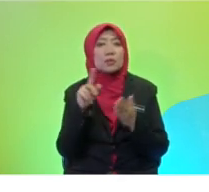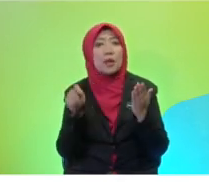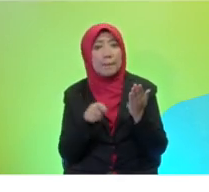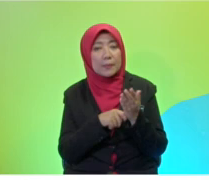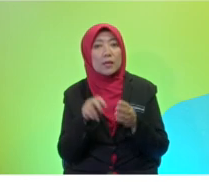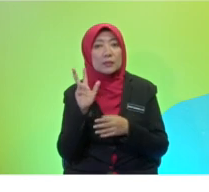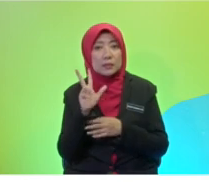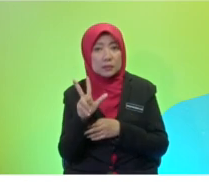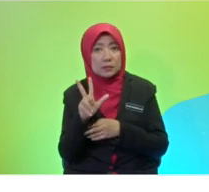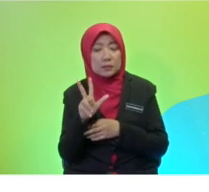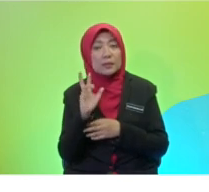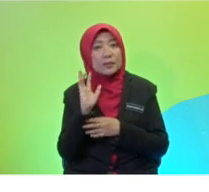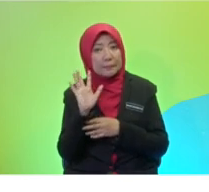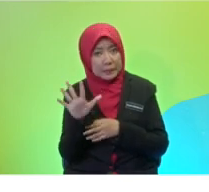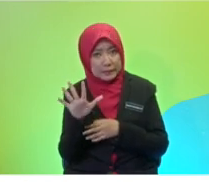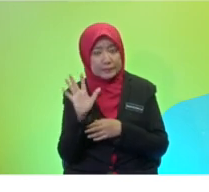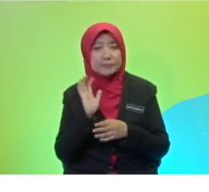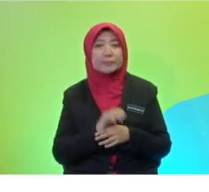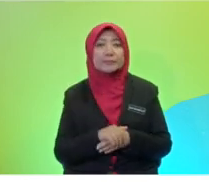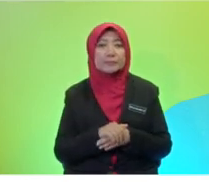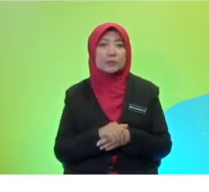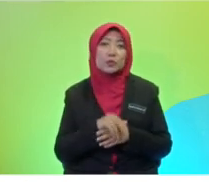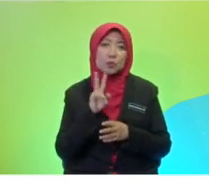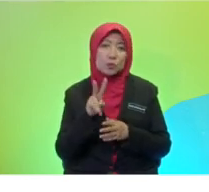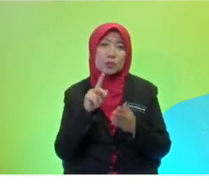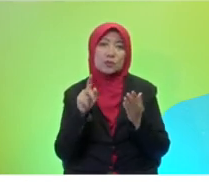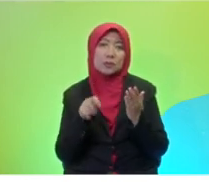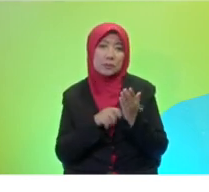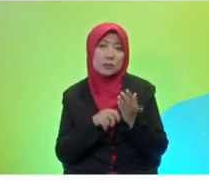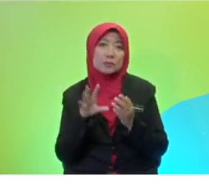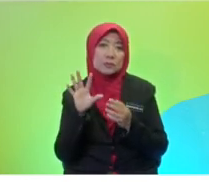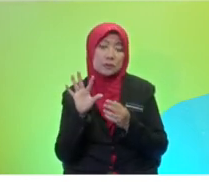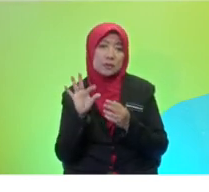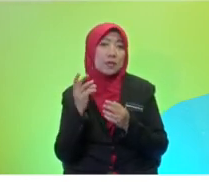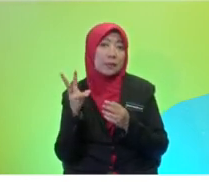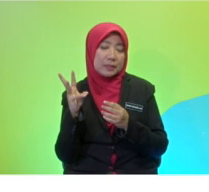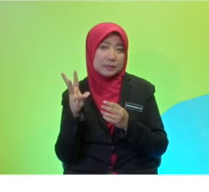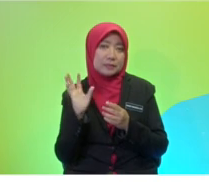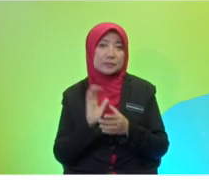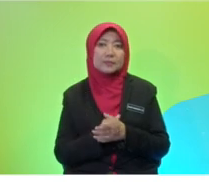35 2 + 5 + 9 16